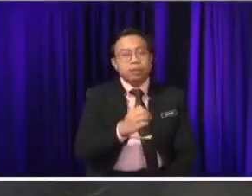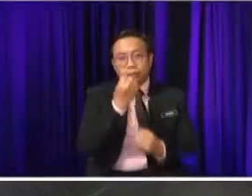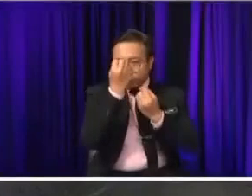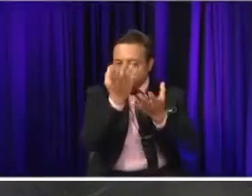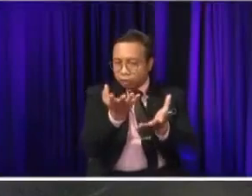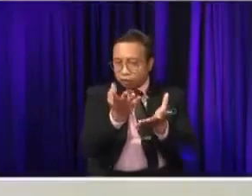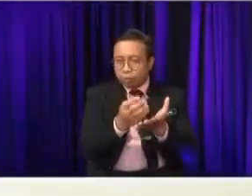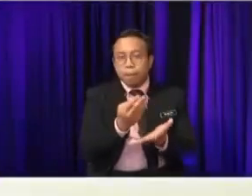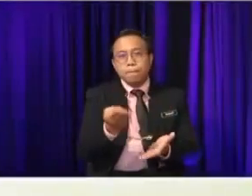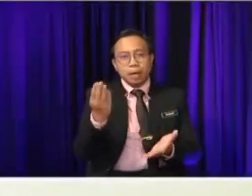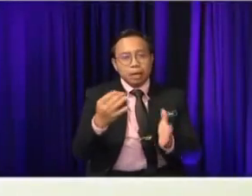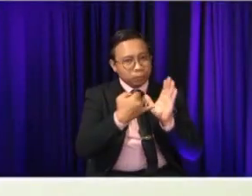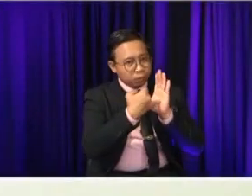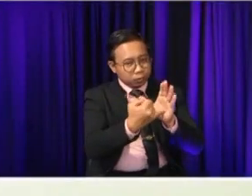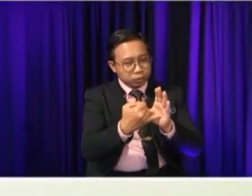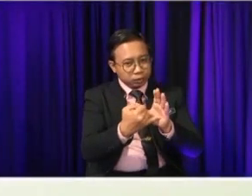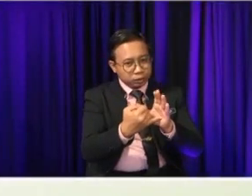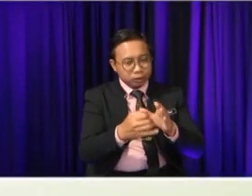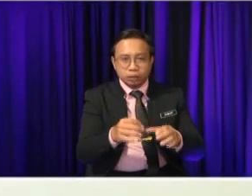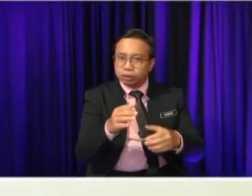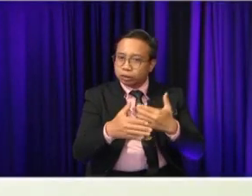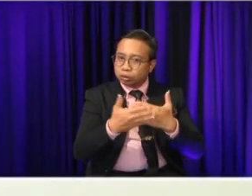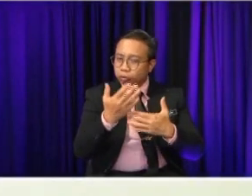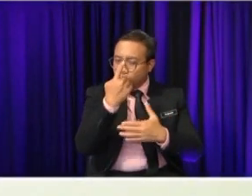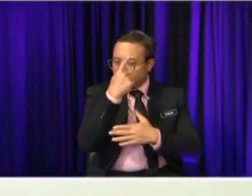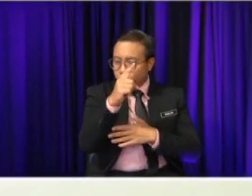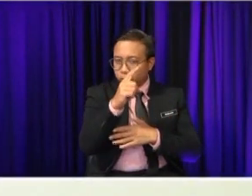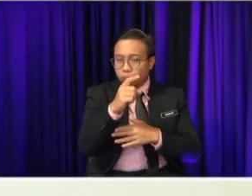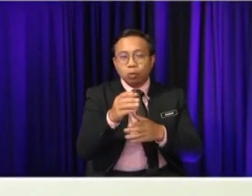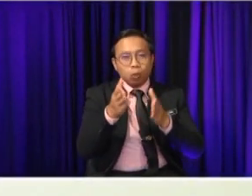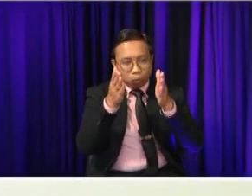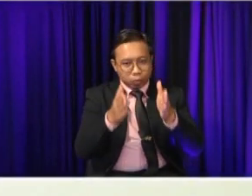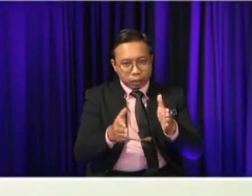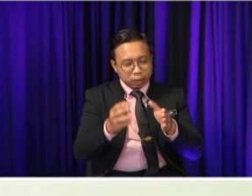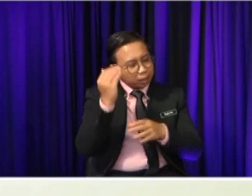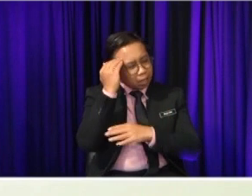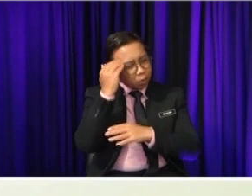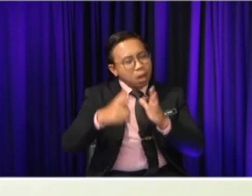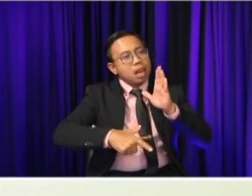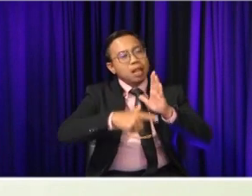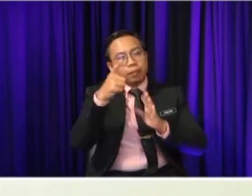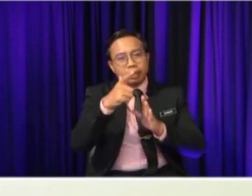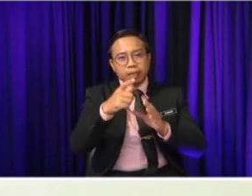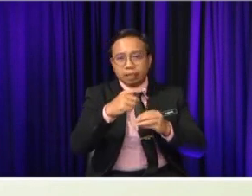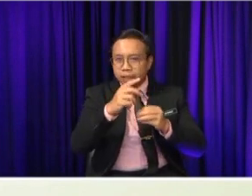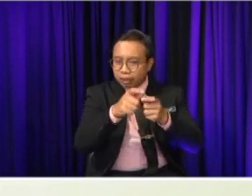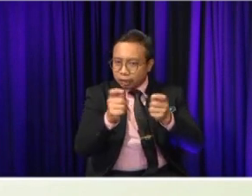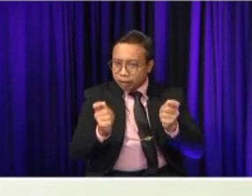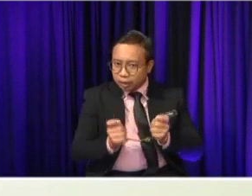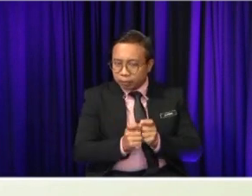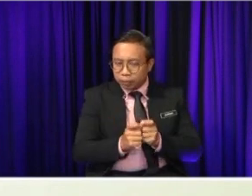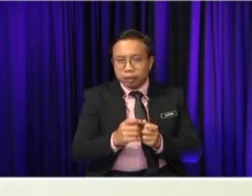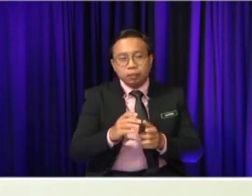bahan promosi yang sesuai untuk audience atau pengguna untuk mengetahui lebih lanjut tempat-tempat